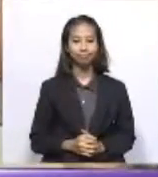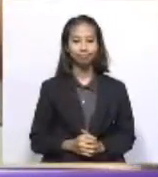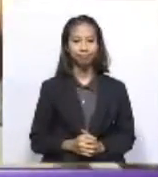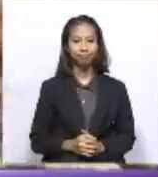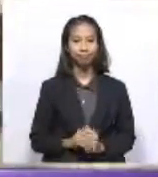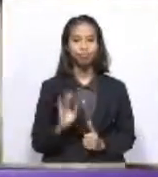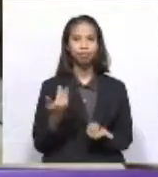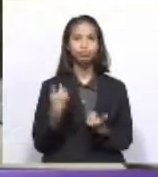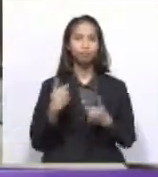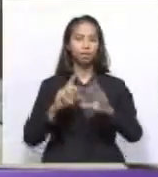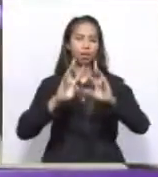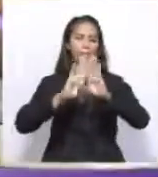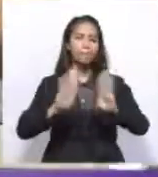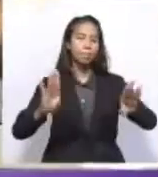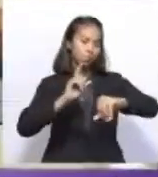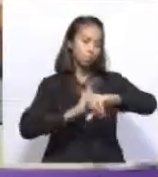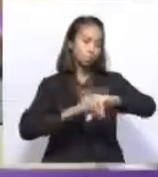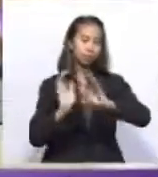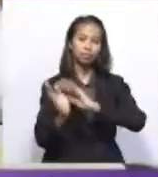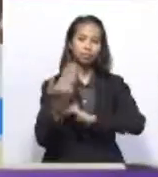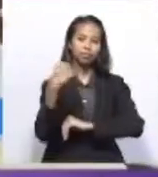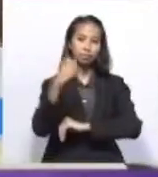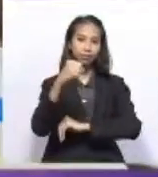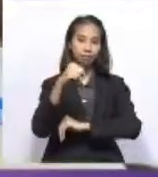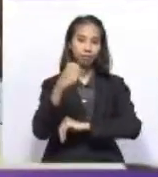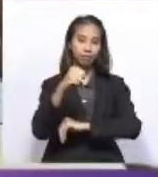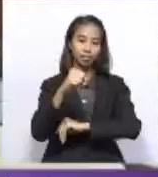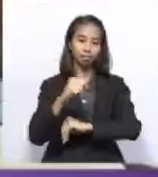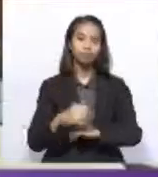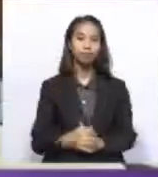เปิดประมาณ10โมงเช้าครับผม